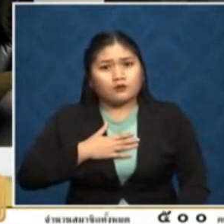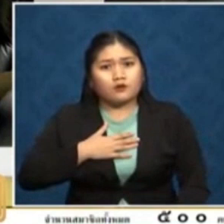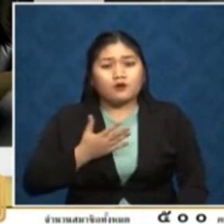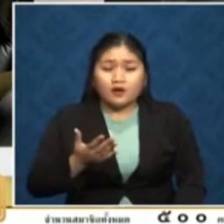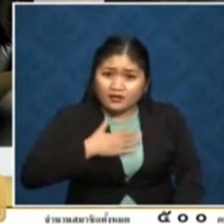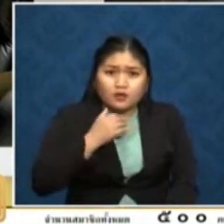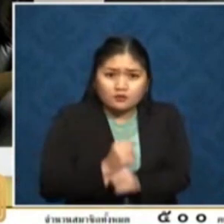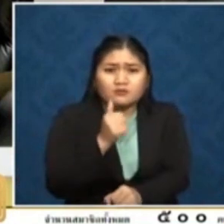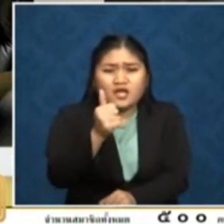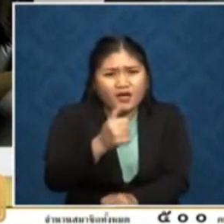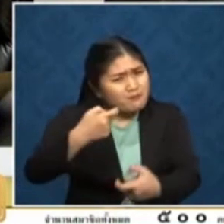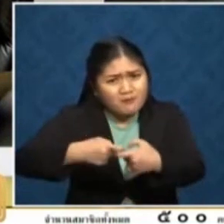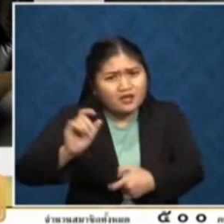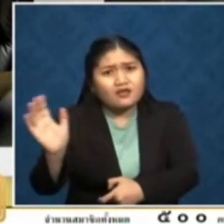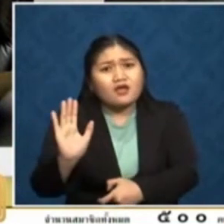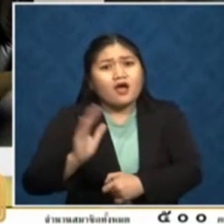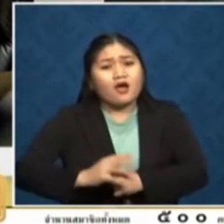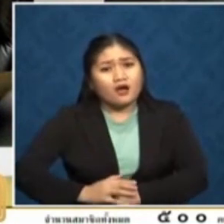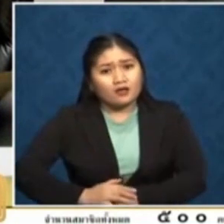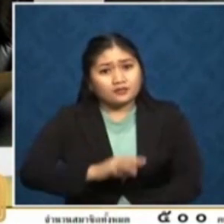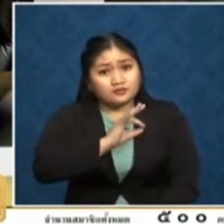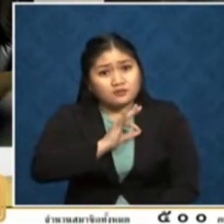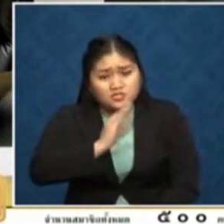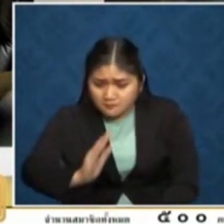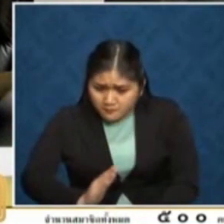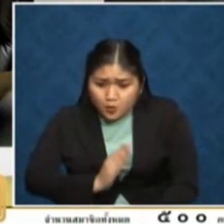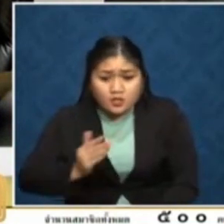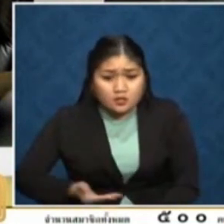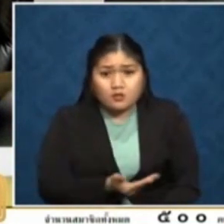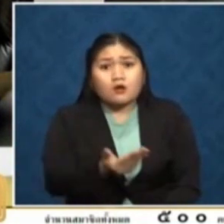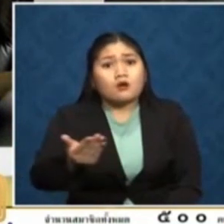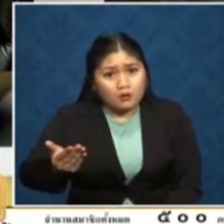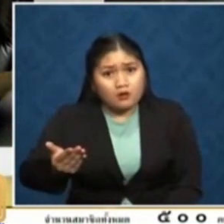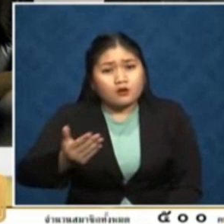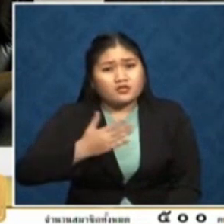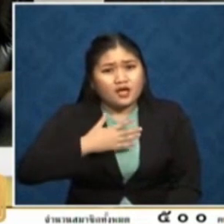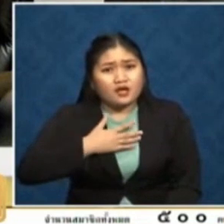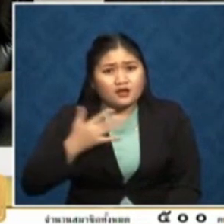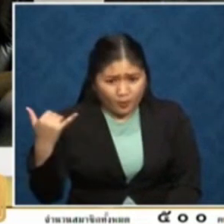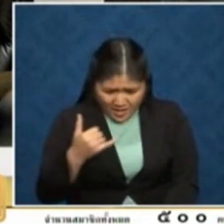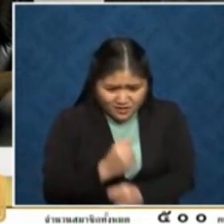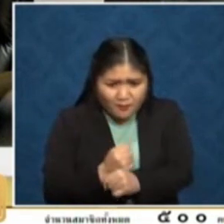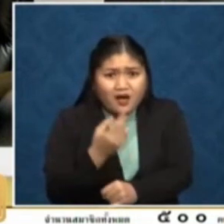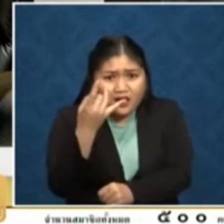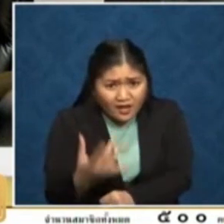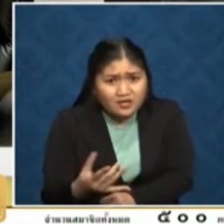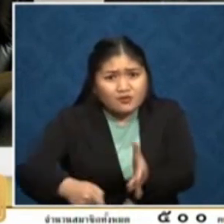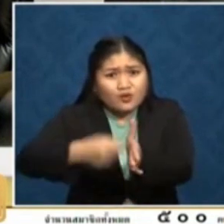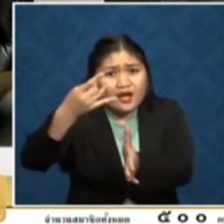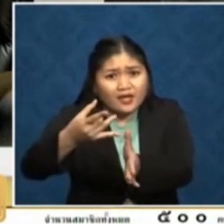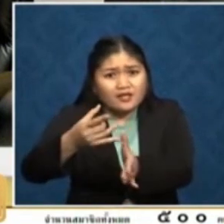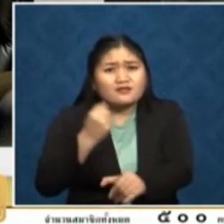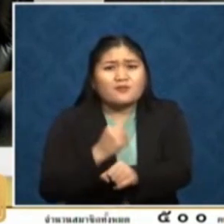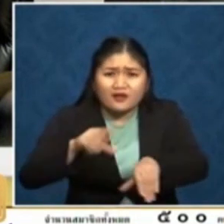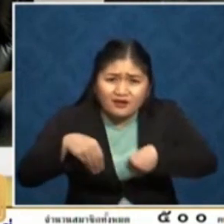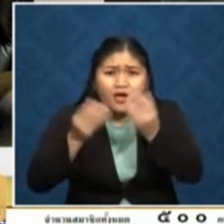ราถึงไม่ออกกฎหมายเพื่อเอื้อให้เขารู้สึกเป็นปกติเหมือนพวกเราครับท่าน อันนี้คือสิ่งที่เราสามารถทำได้